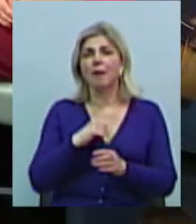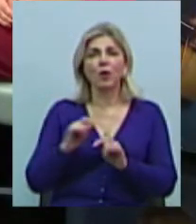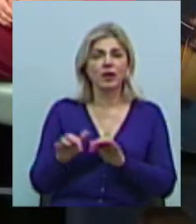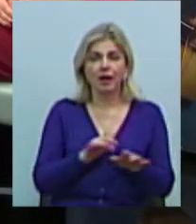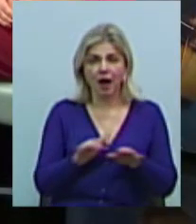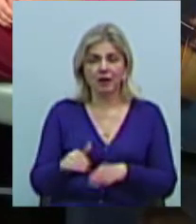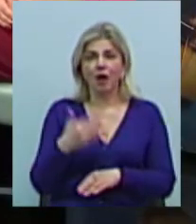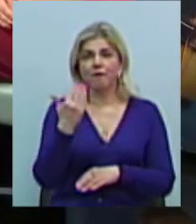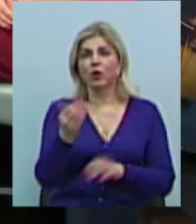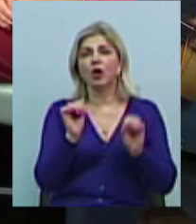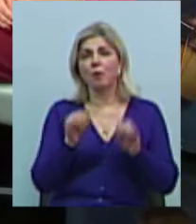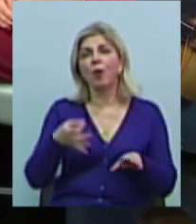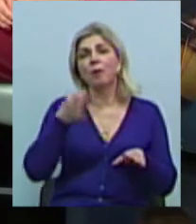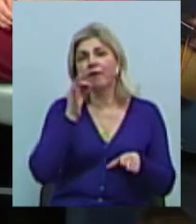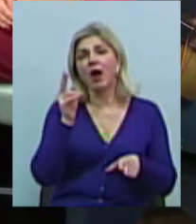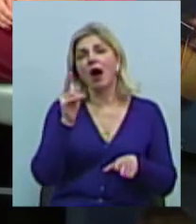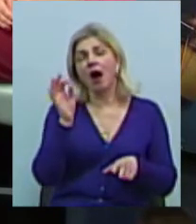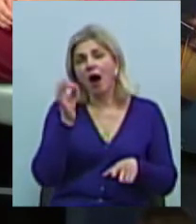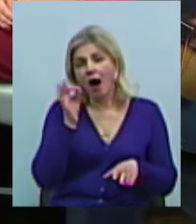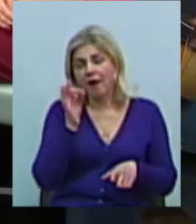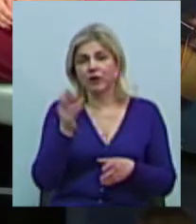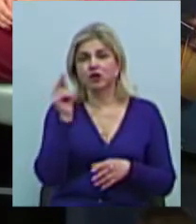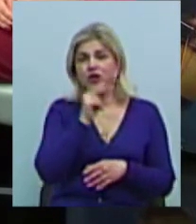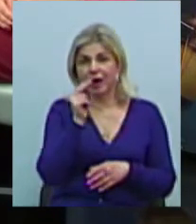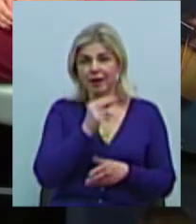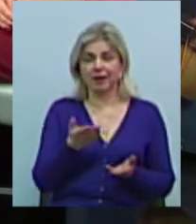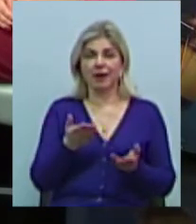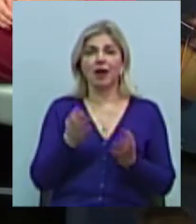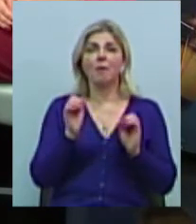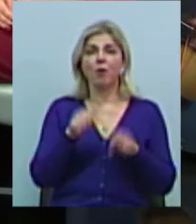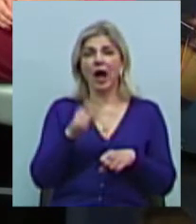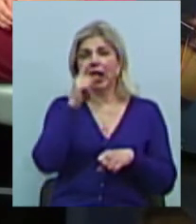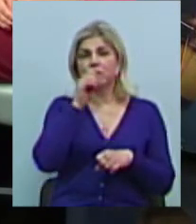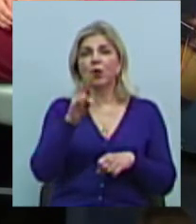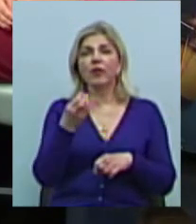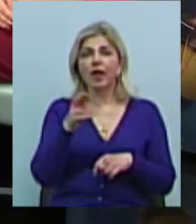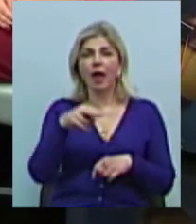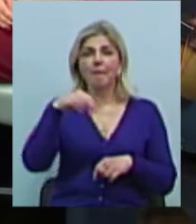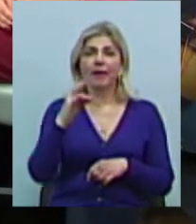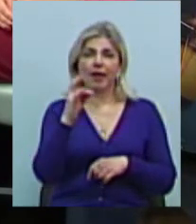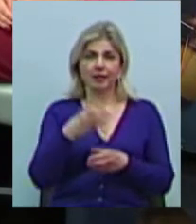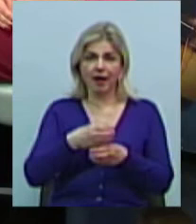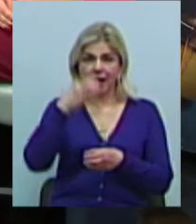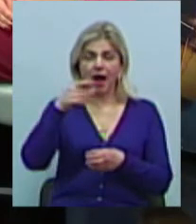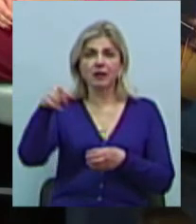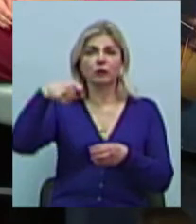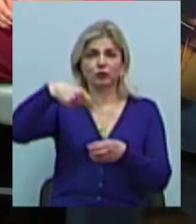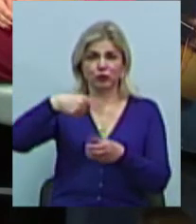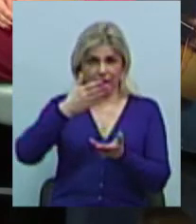можуть попити каву, чай, навіть кислородну пінку, там є апарати, які можна прийти